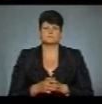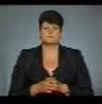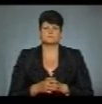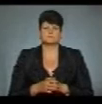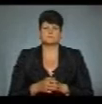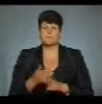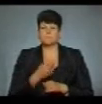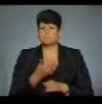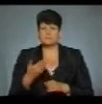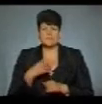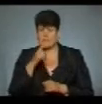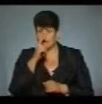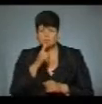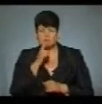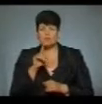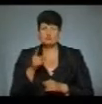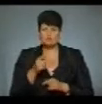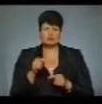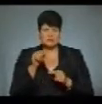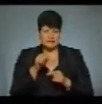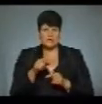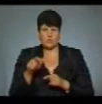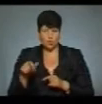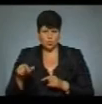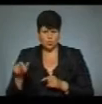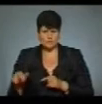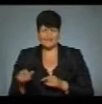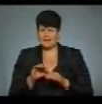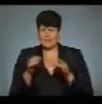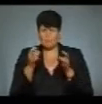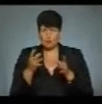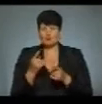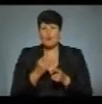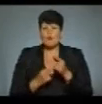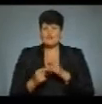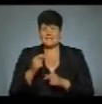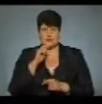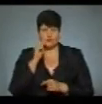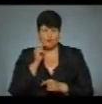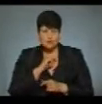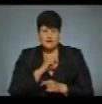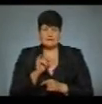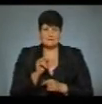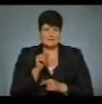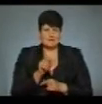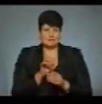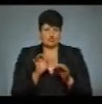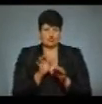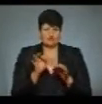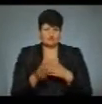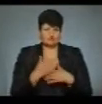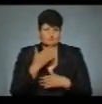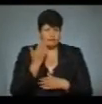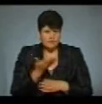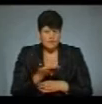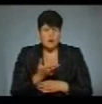Ми не розуміємо, чому саме такі люди не просто повертаються в Україну і їм нічого за це немає, а вони